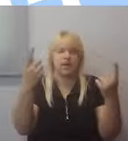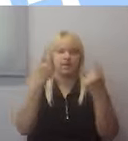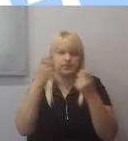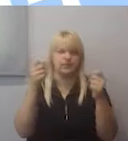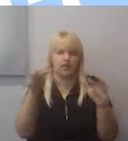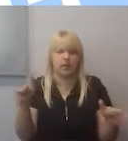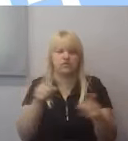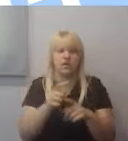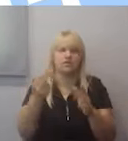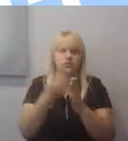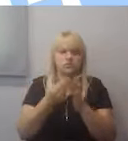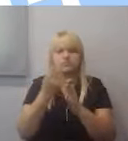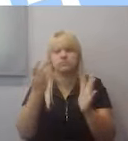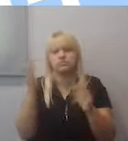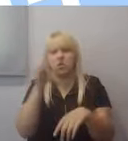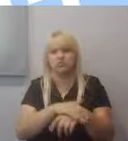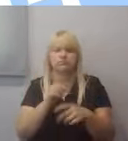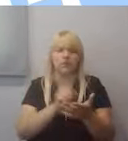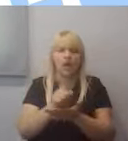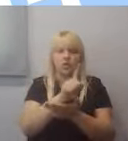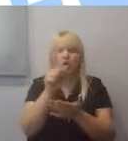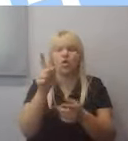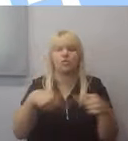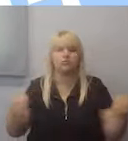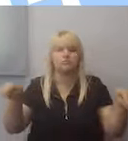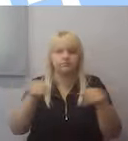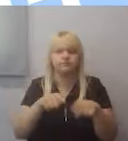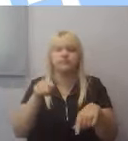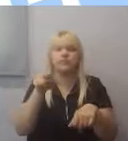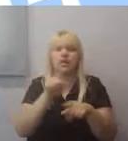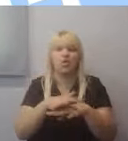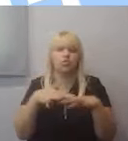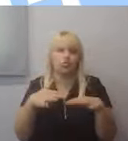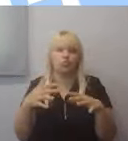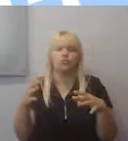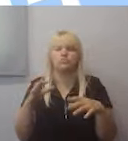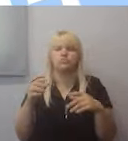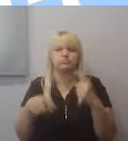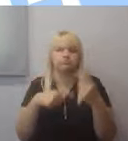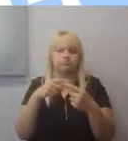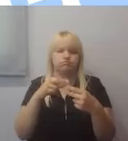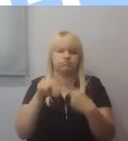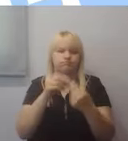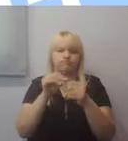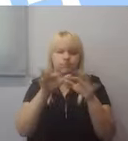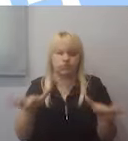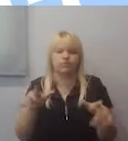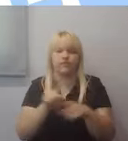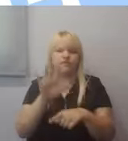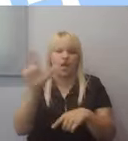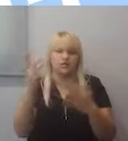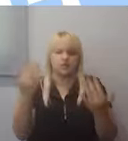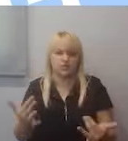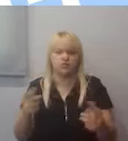teritorijas šūnu apraide tas viennozīmīgi valsts līmeņa risinājums ir valstis kurās arī pēc tam kad